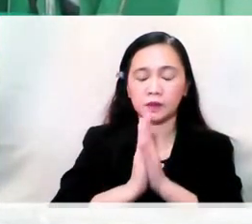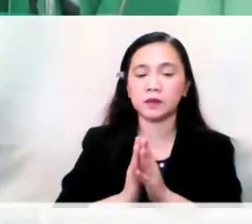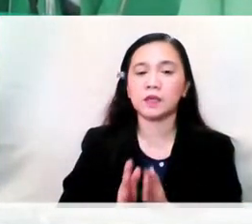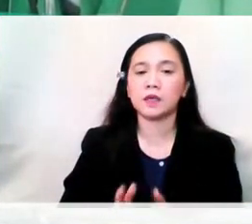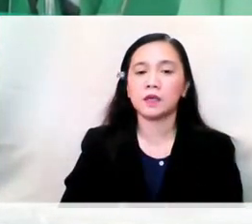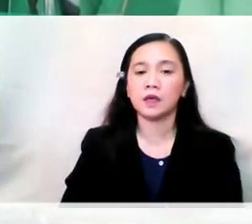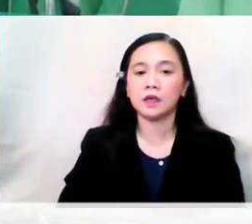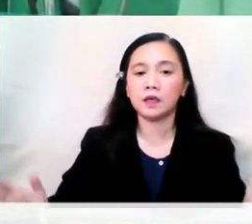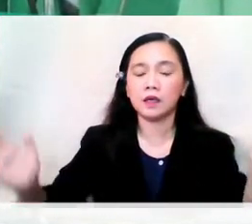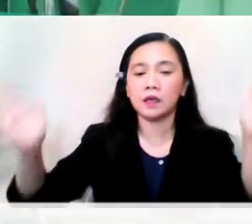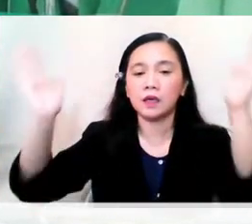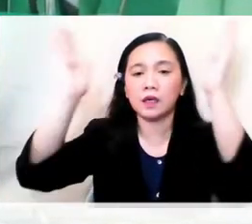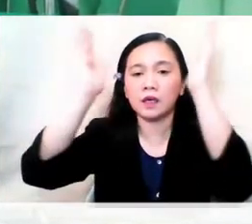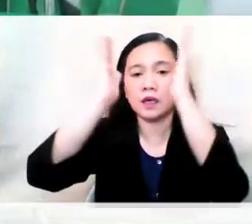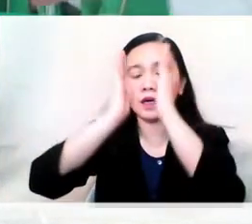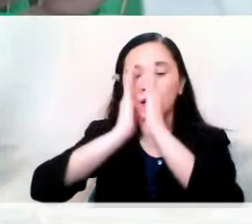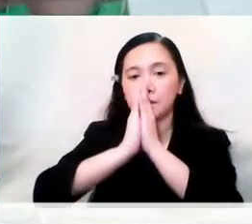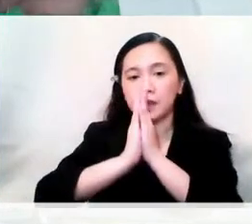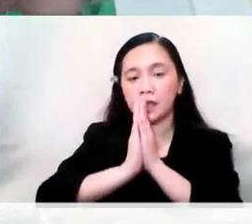Amen,